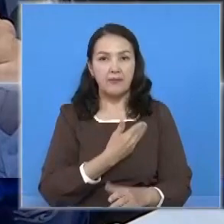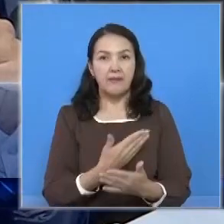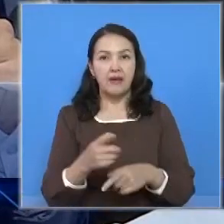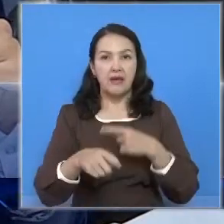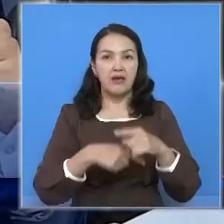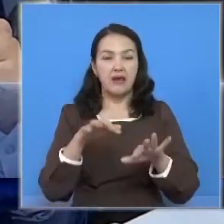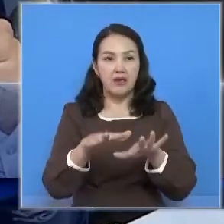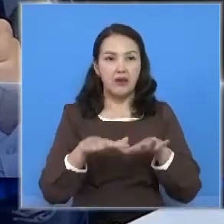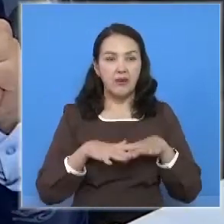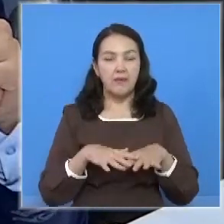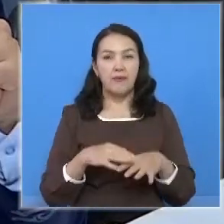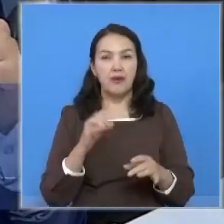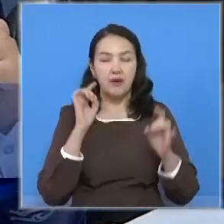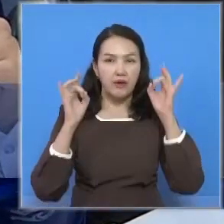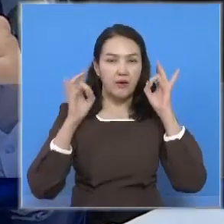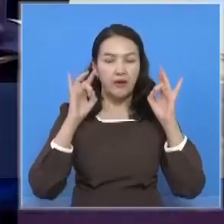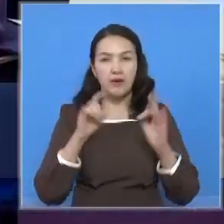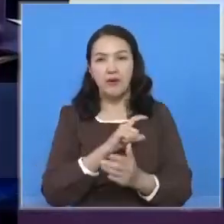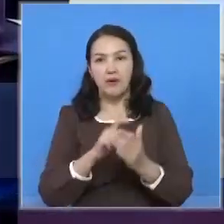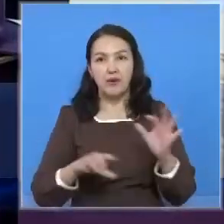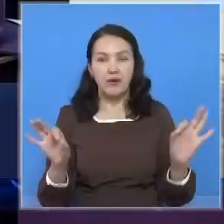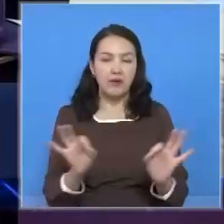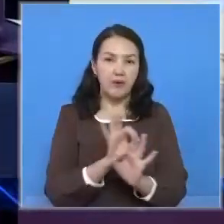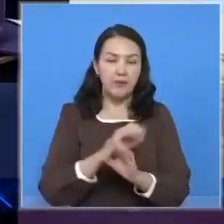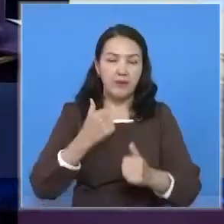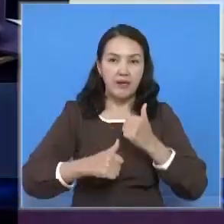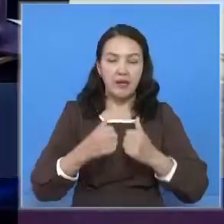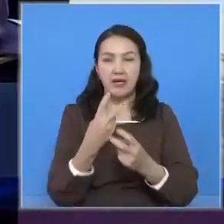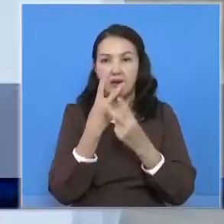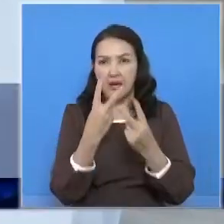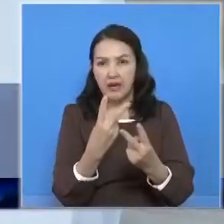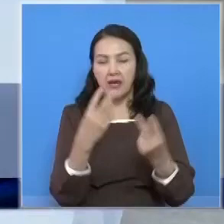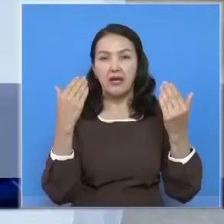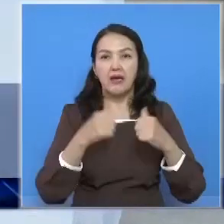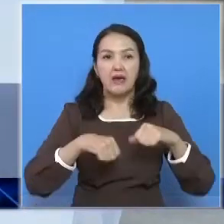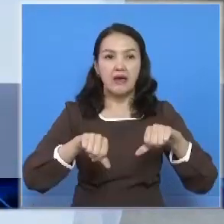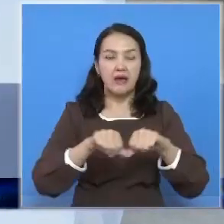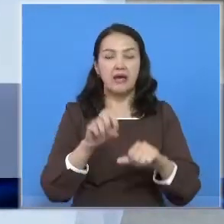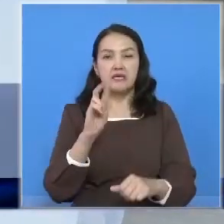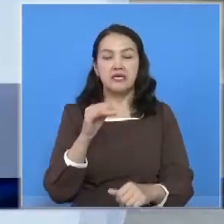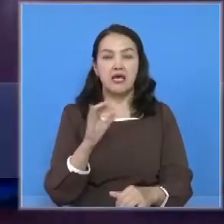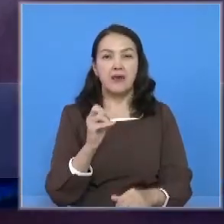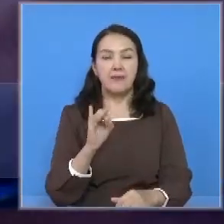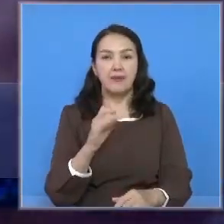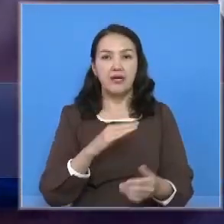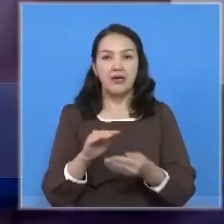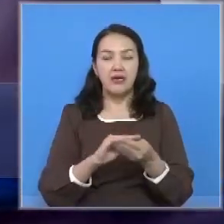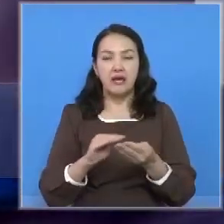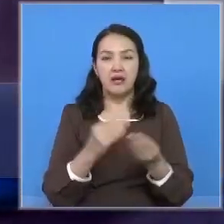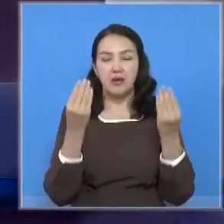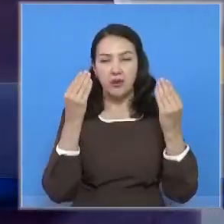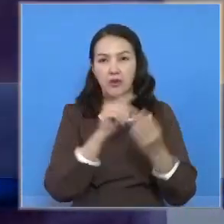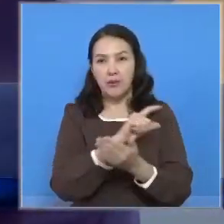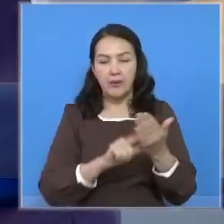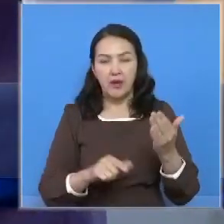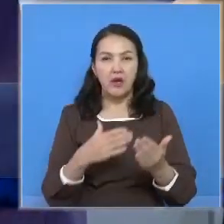әрі көрермендер күмбірле күміс күй атты облыстық күй байқауын тамашалады. Ал қазылар Қазанғапты қапсыз қайталап қасиетті күй